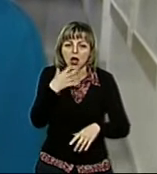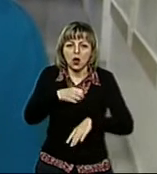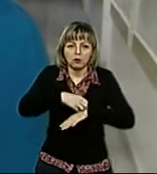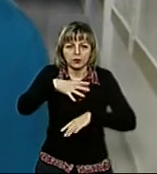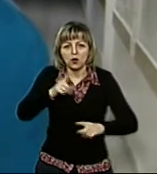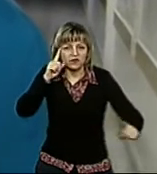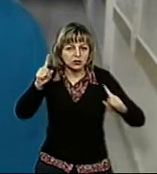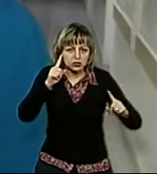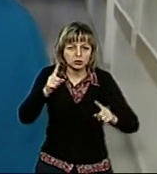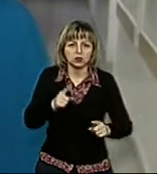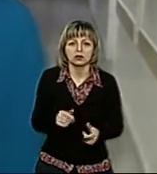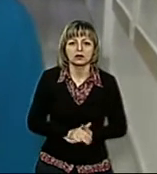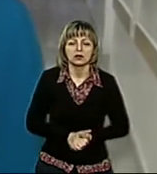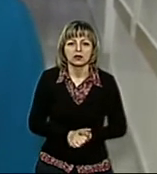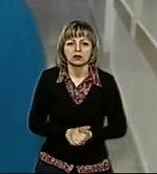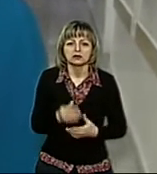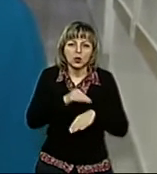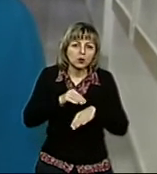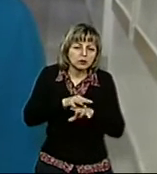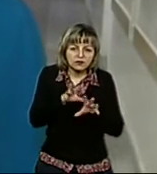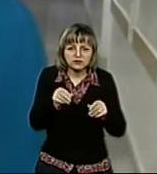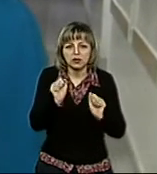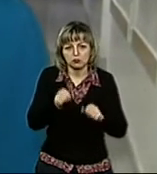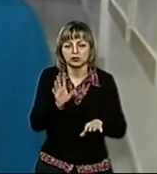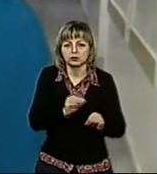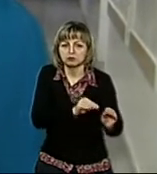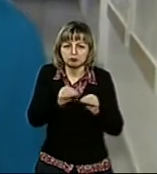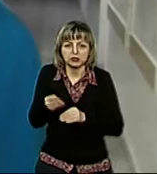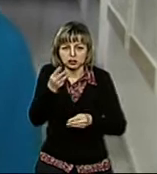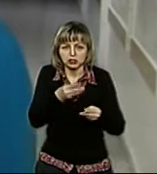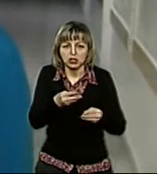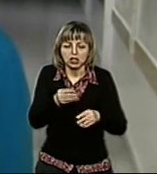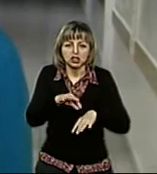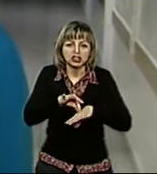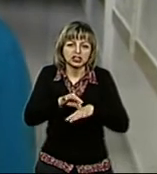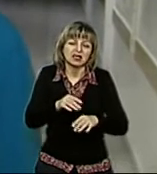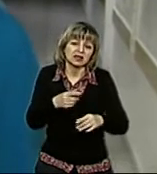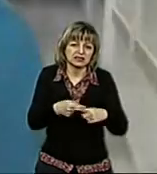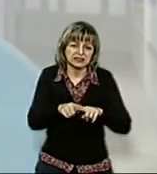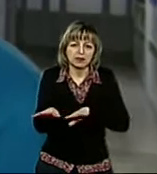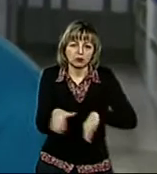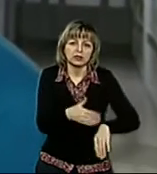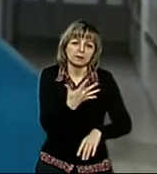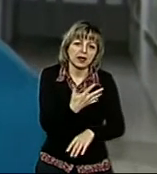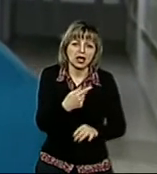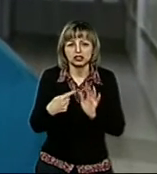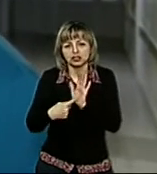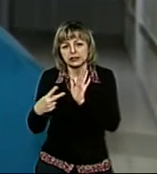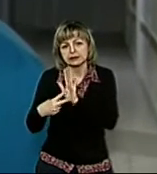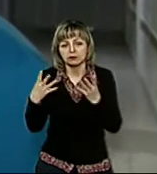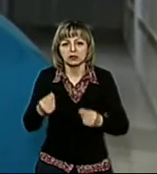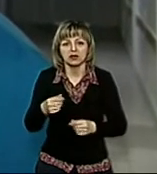як підготуємо рану, то тоді зразу вже буде пересадка шкіри. Ну, це буде через 5-6 до 8 днів. Він при